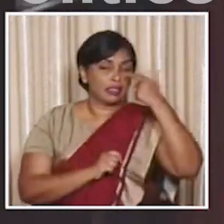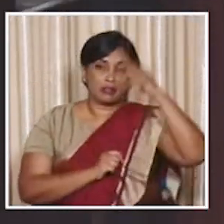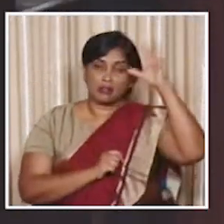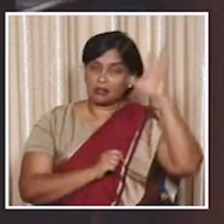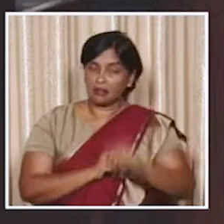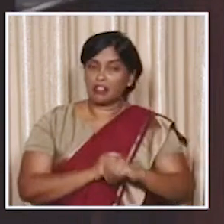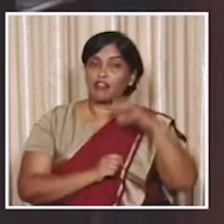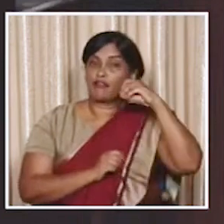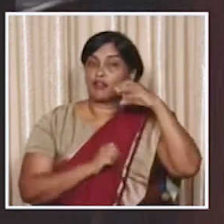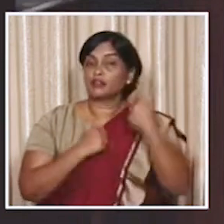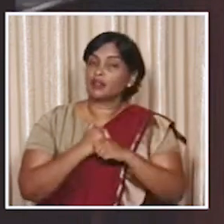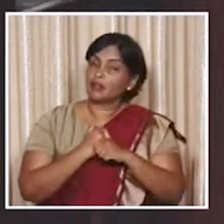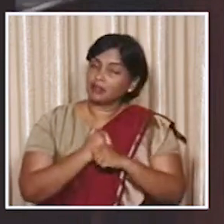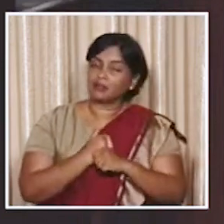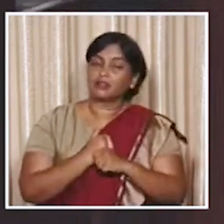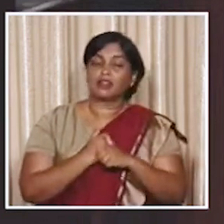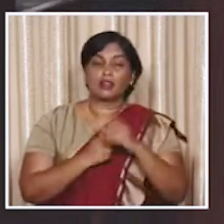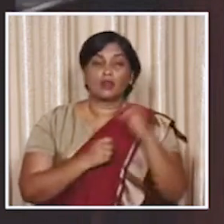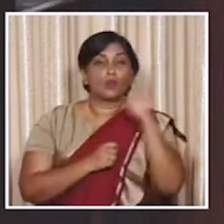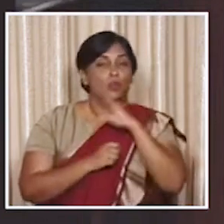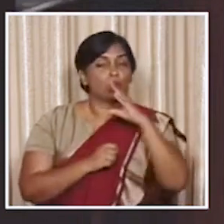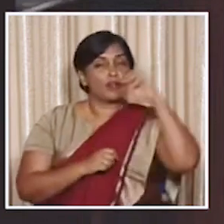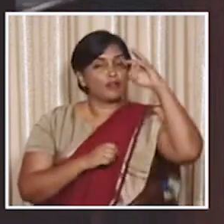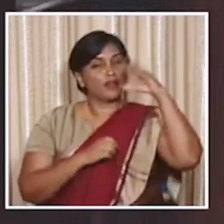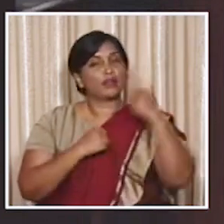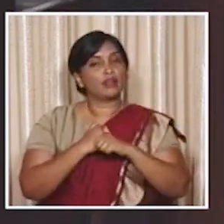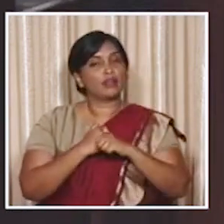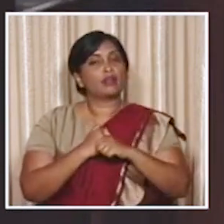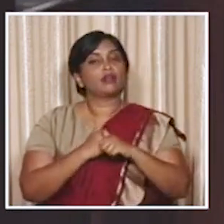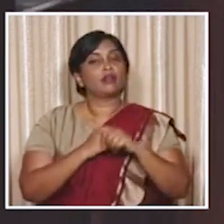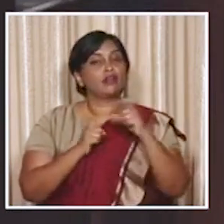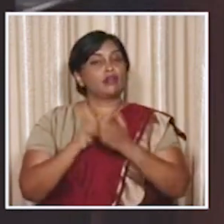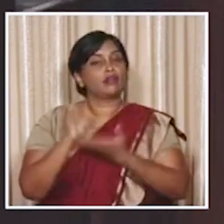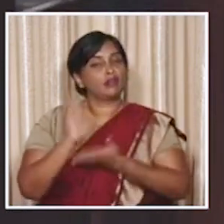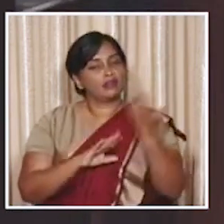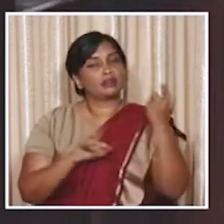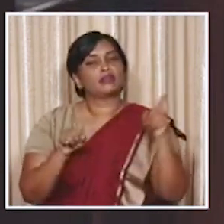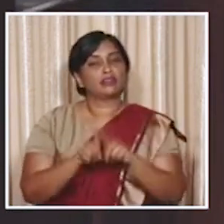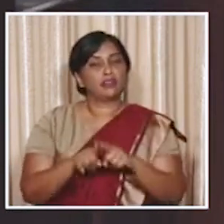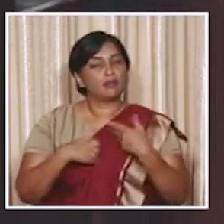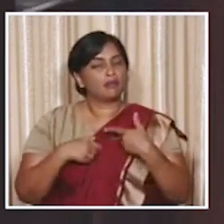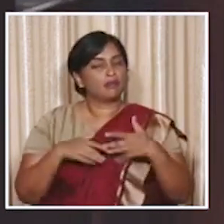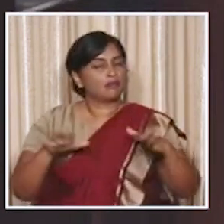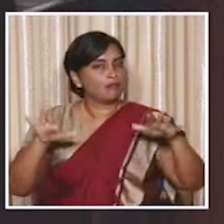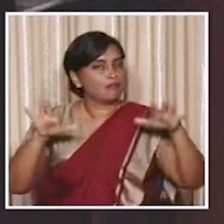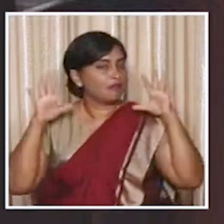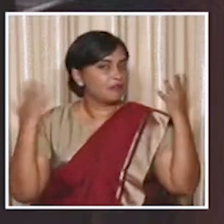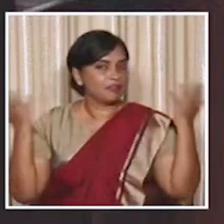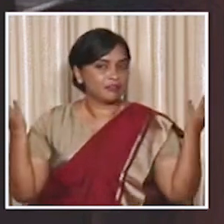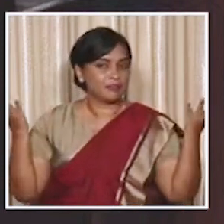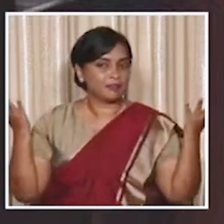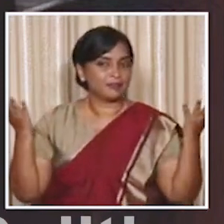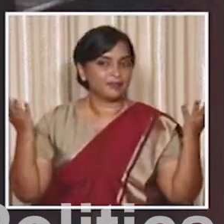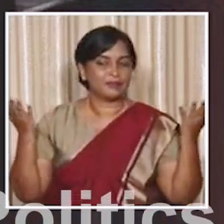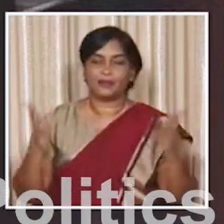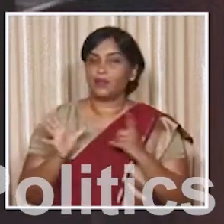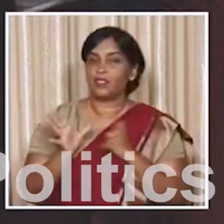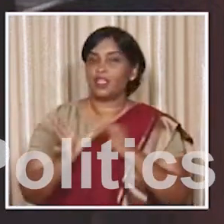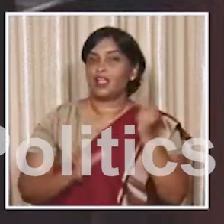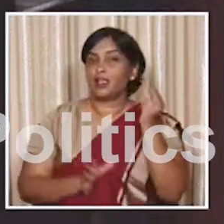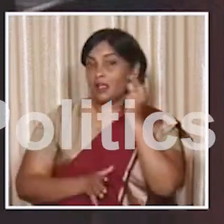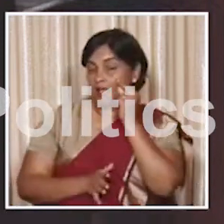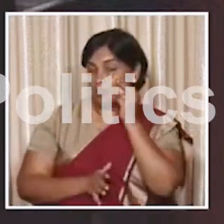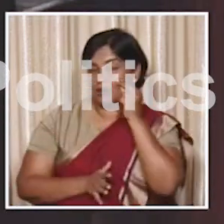ගෙනල්ලා විදුලිය හැදුවත් එකයි හුලං වලින් විදුලිය හැල ඩොලර් අරගෙන ගියත් එකයි. බුදු අම්මේ අනුර කුමාර